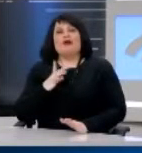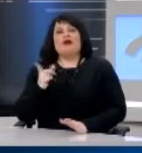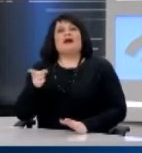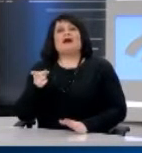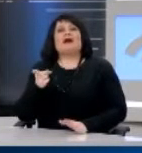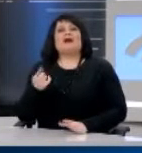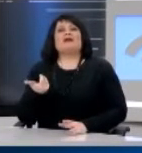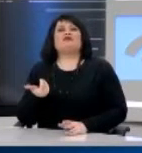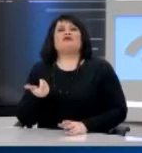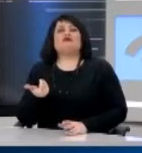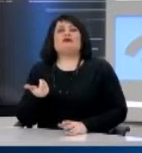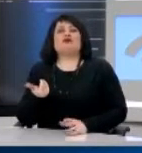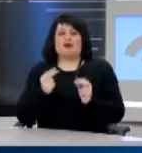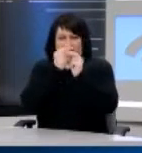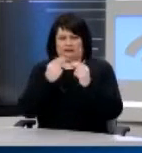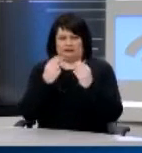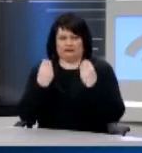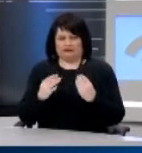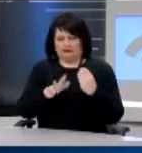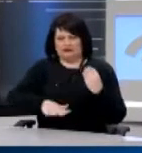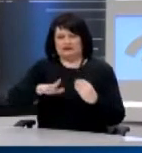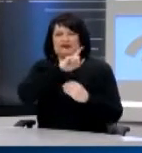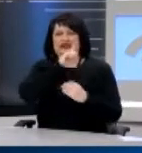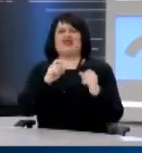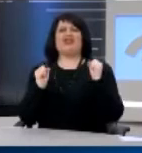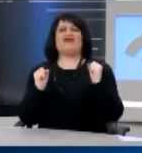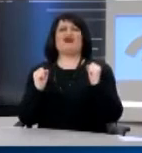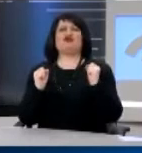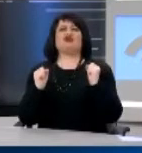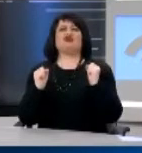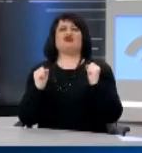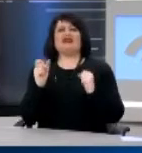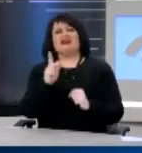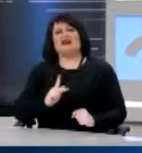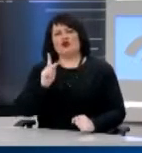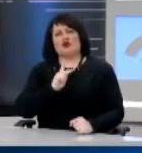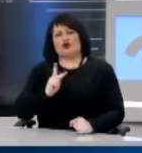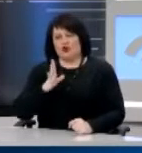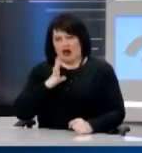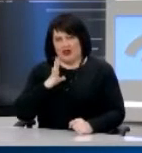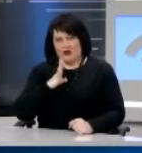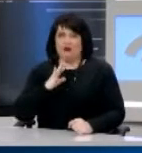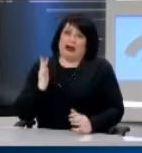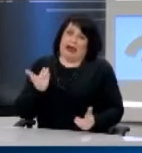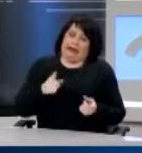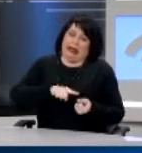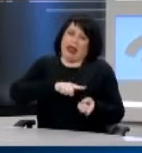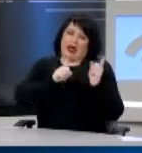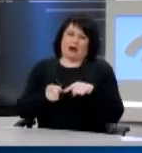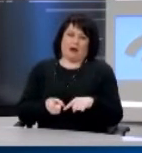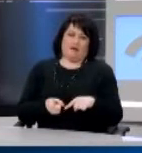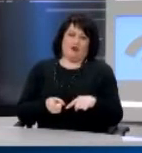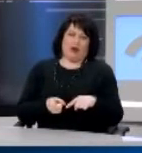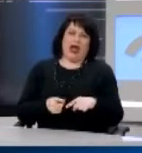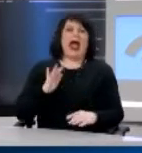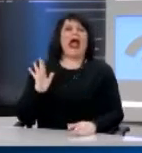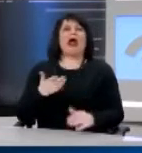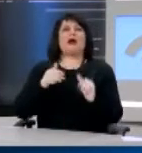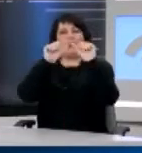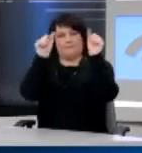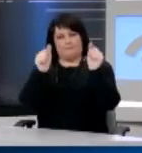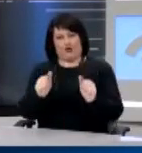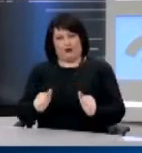λογική συνέπεια της βελτίωσης των συνθήκων διαβίωσης της κοινωνικής πλειοψηφίας ή αντίθετα, αν το